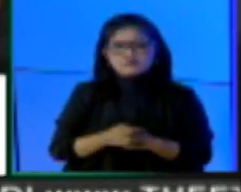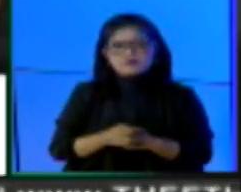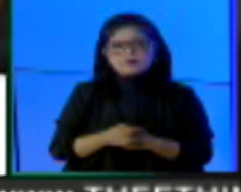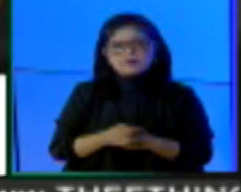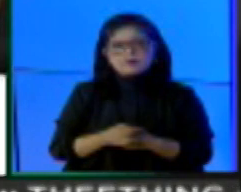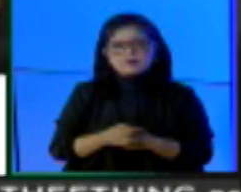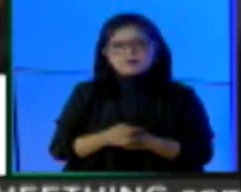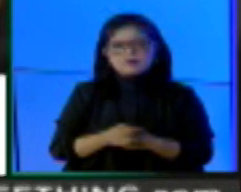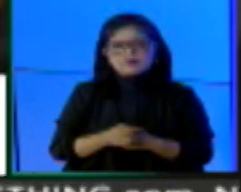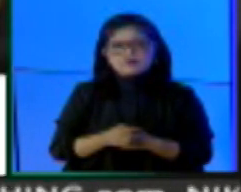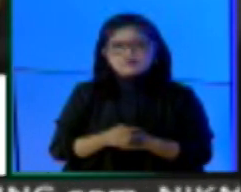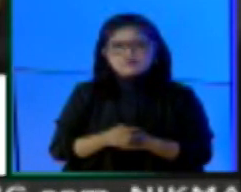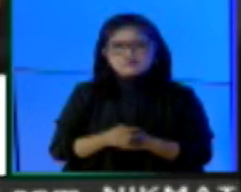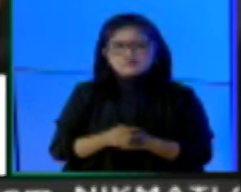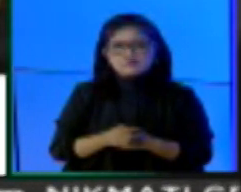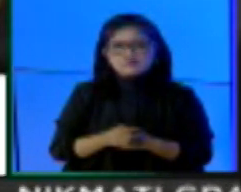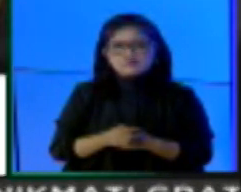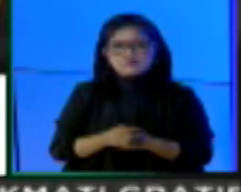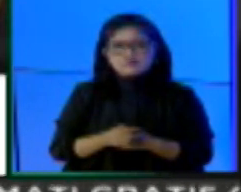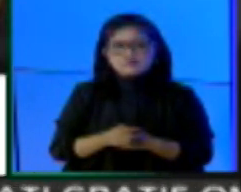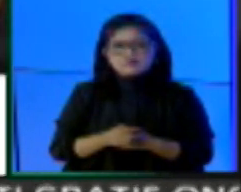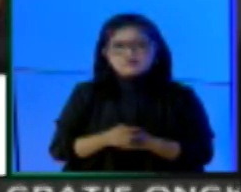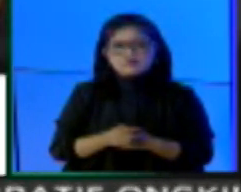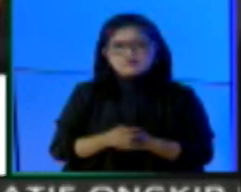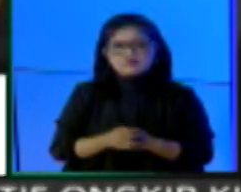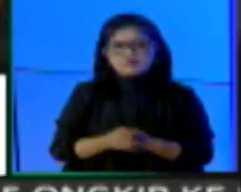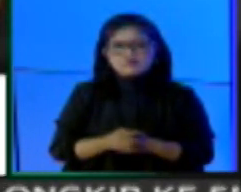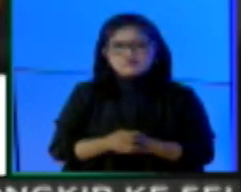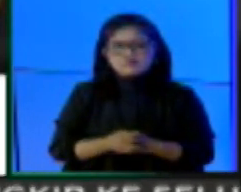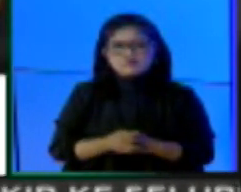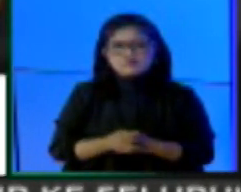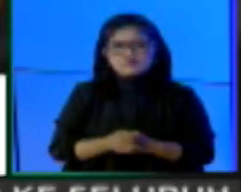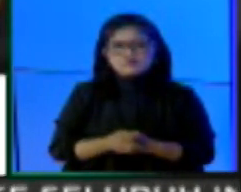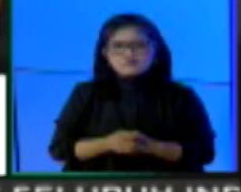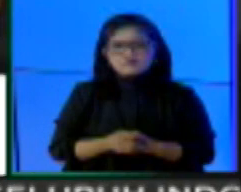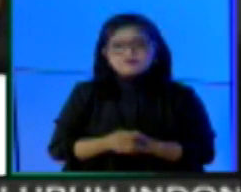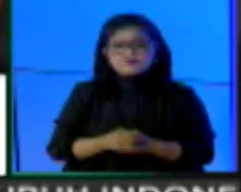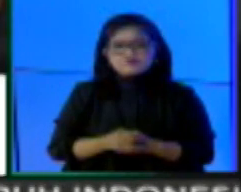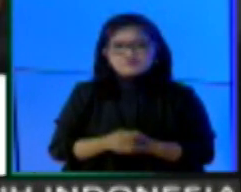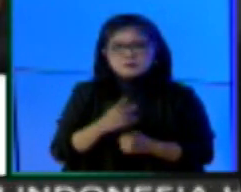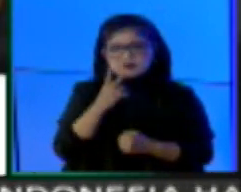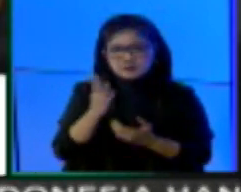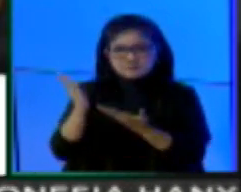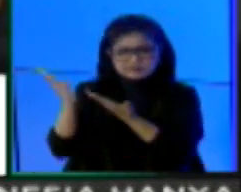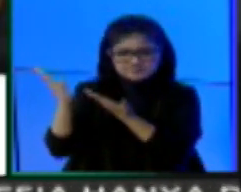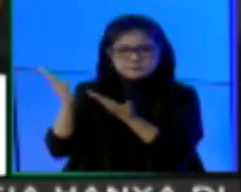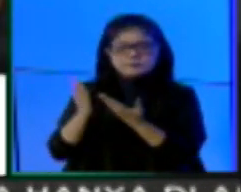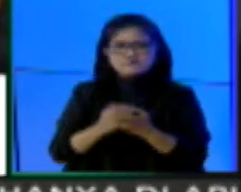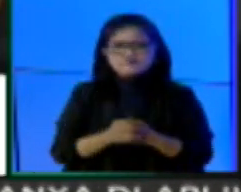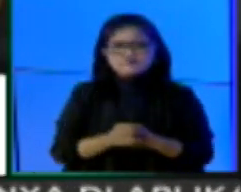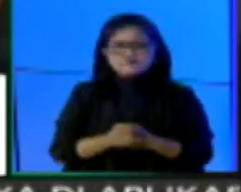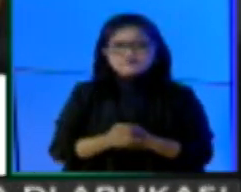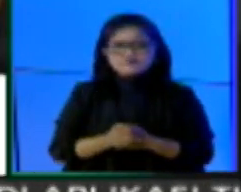yang mendekati saya, ketika sudah. Dan bisa di ini